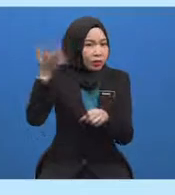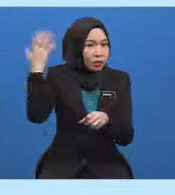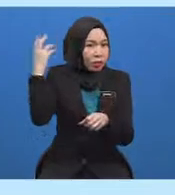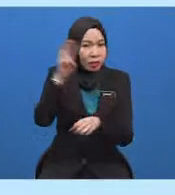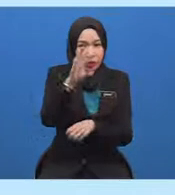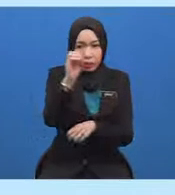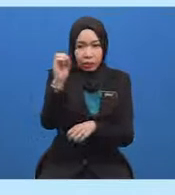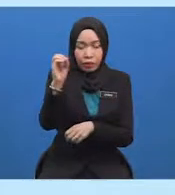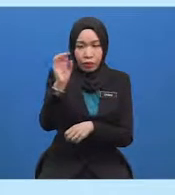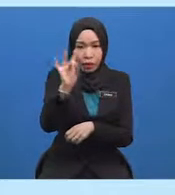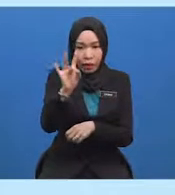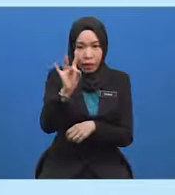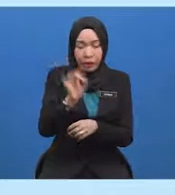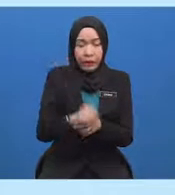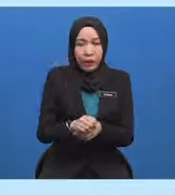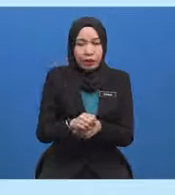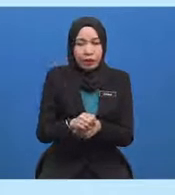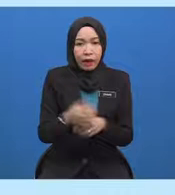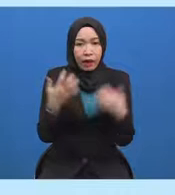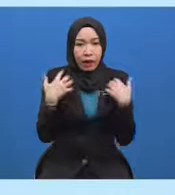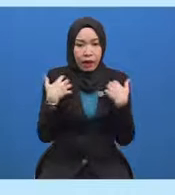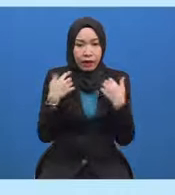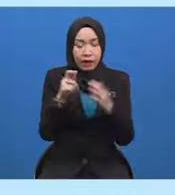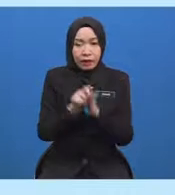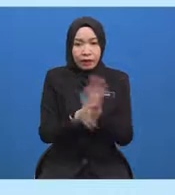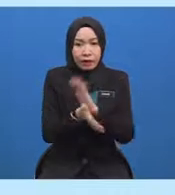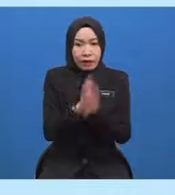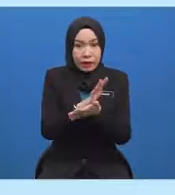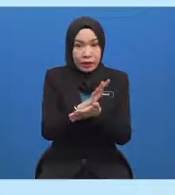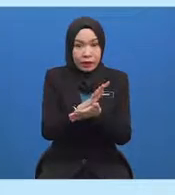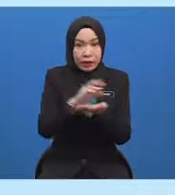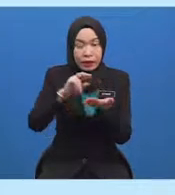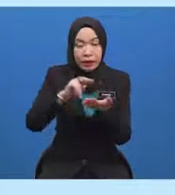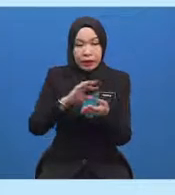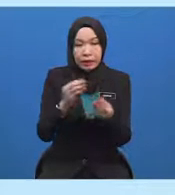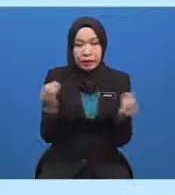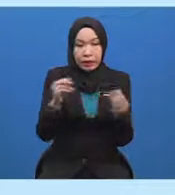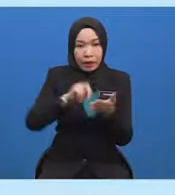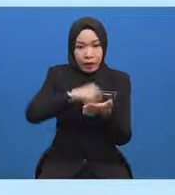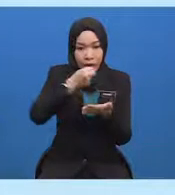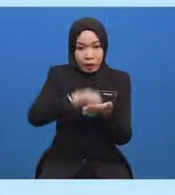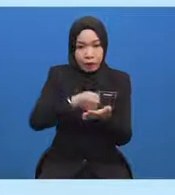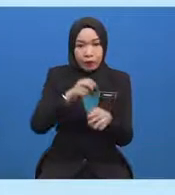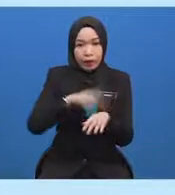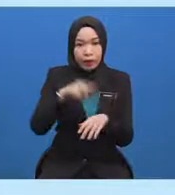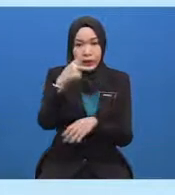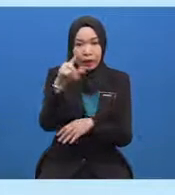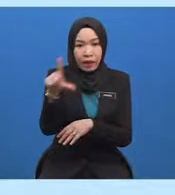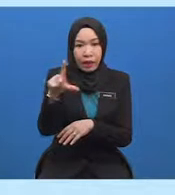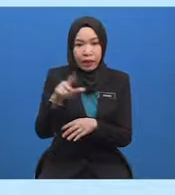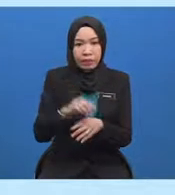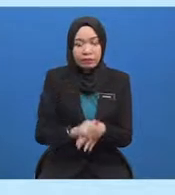2008 yang telah mengakibatkan tragedi Tanah runtuh Kejadian ini telah mengorbankan